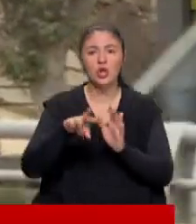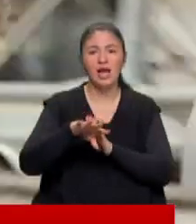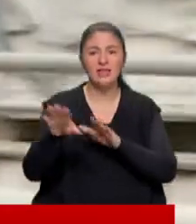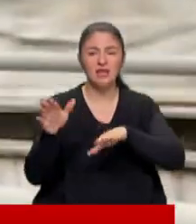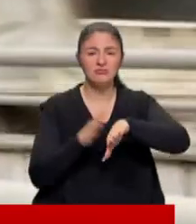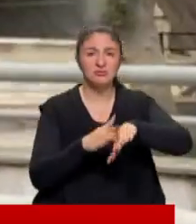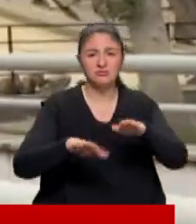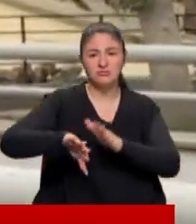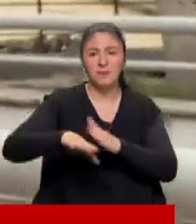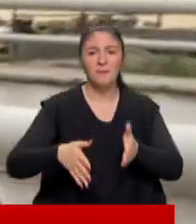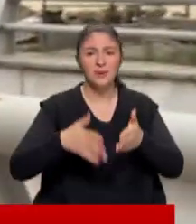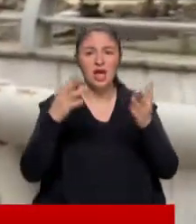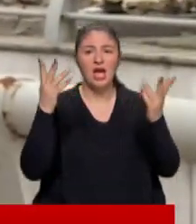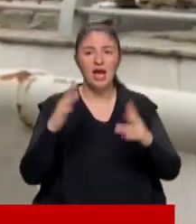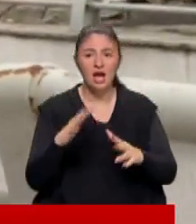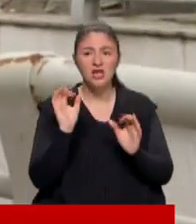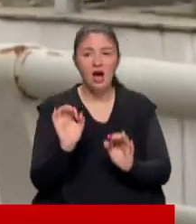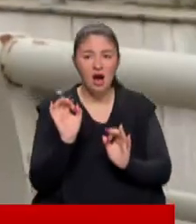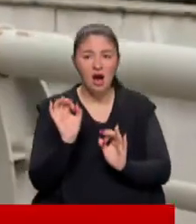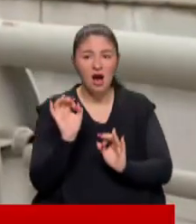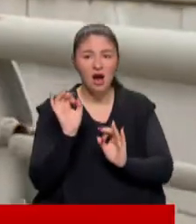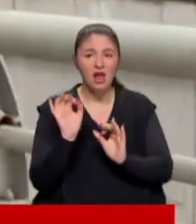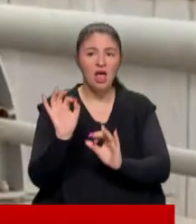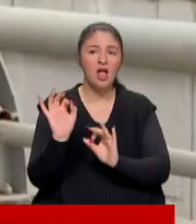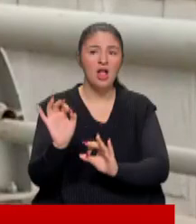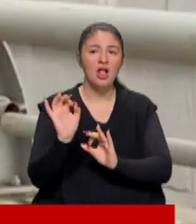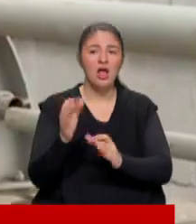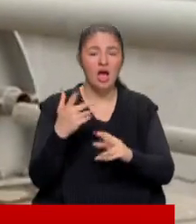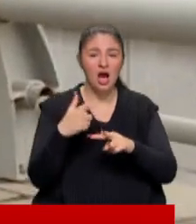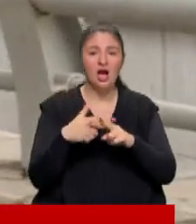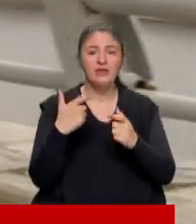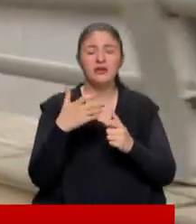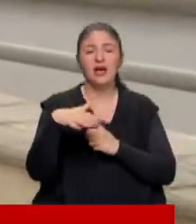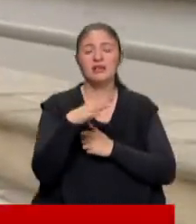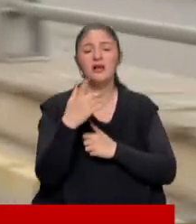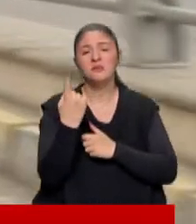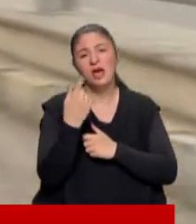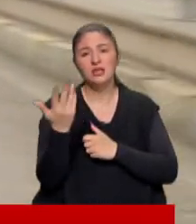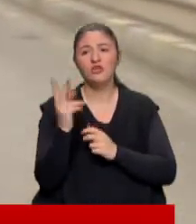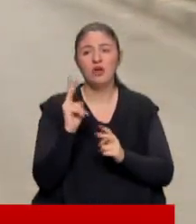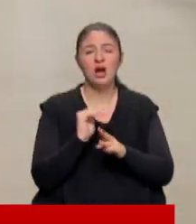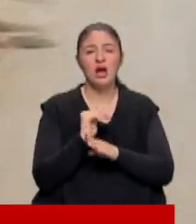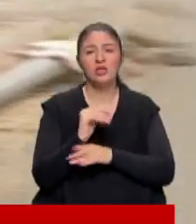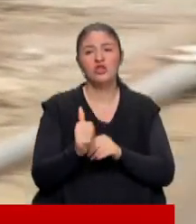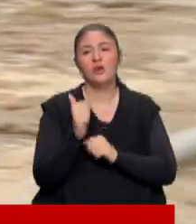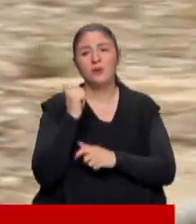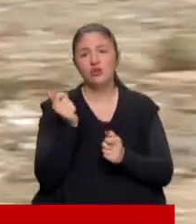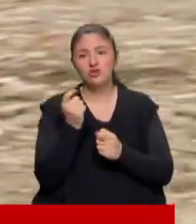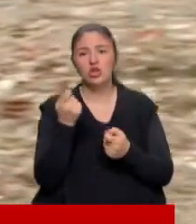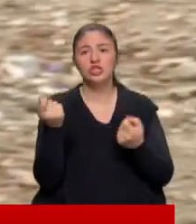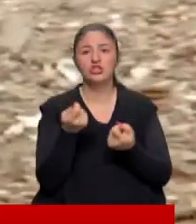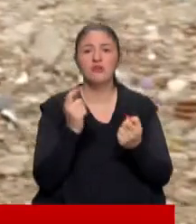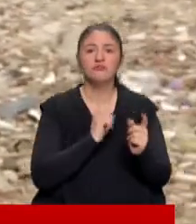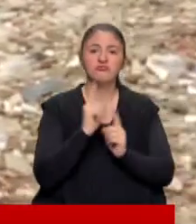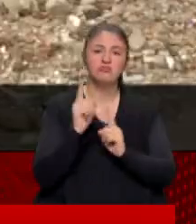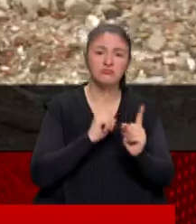kenarındaki binalar, yol kenarındaki enkazlar hala olduğu gibi duruyor. Antakyalılar bir yandan normal hayatlarına dönmeye çalışıyorlar, işlerine